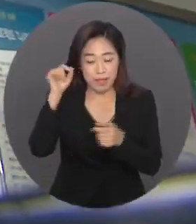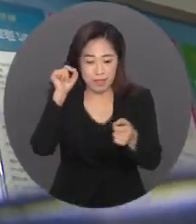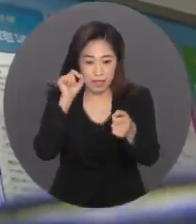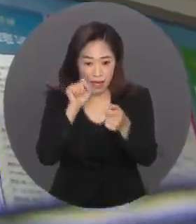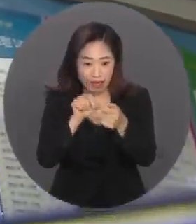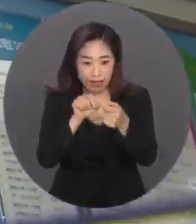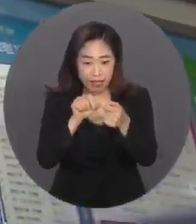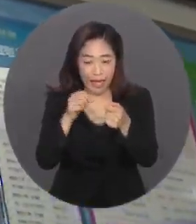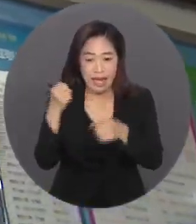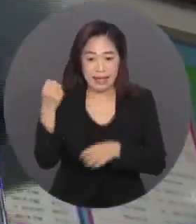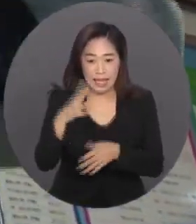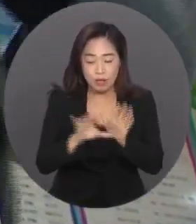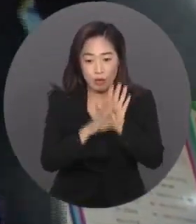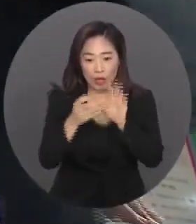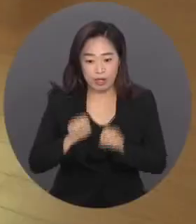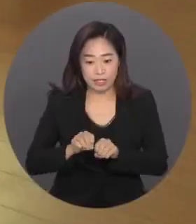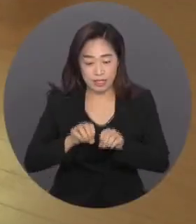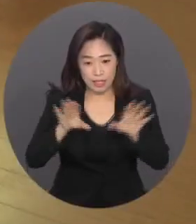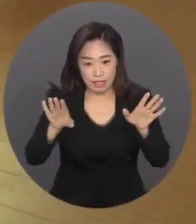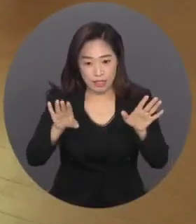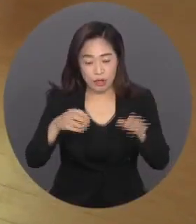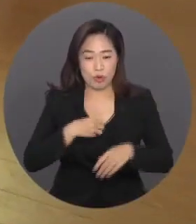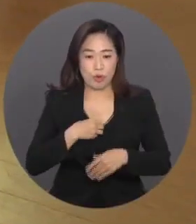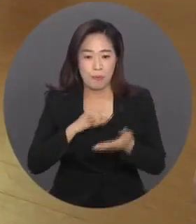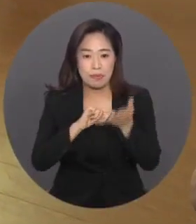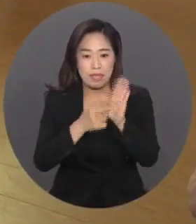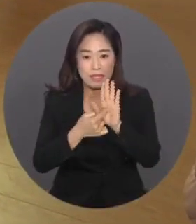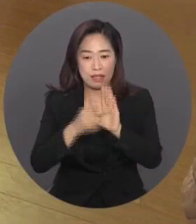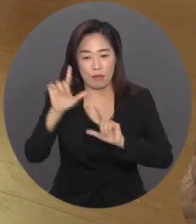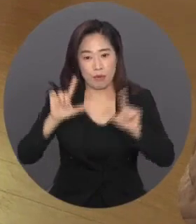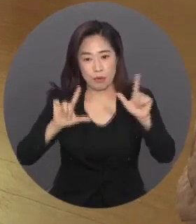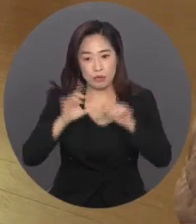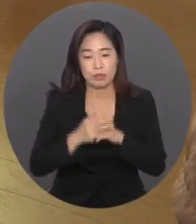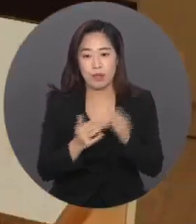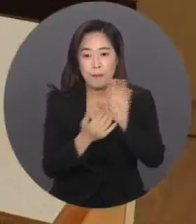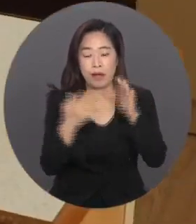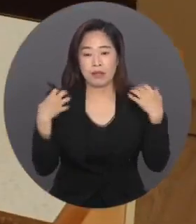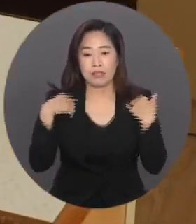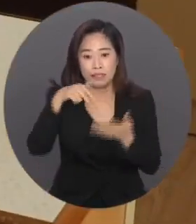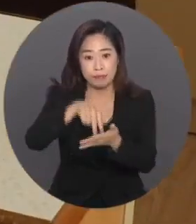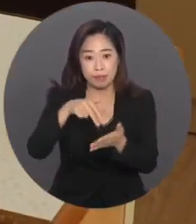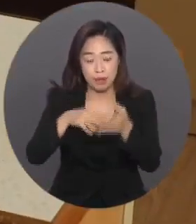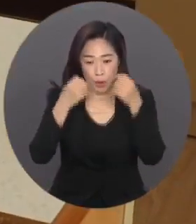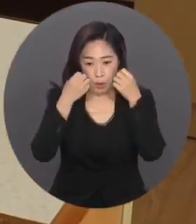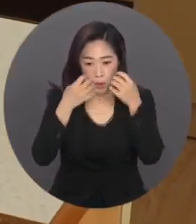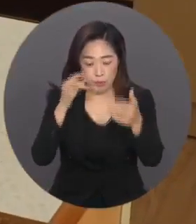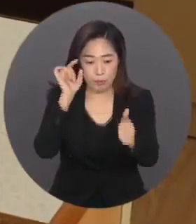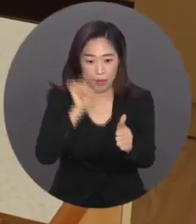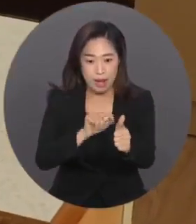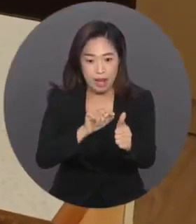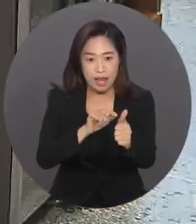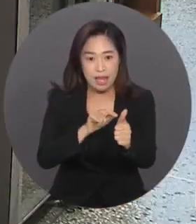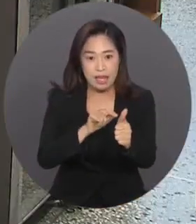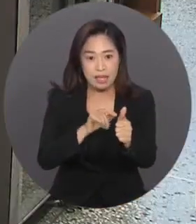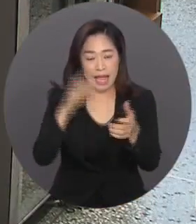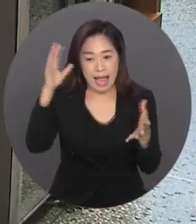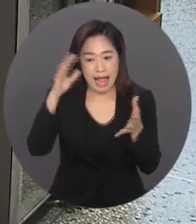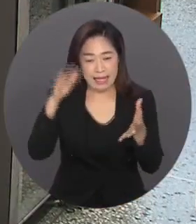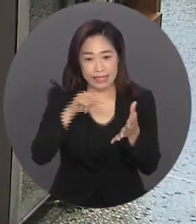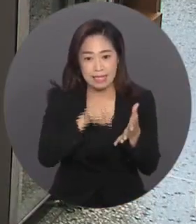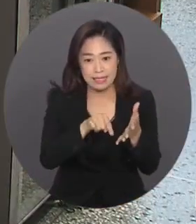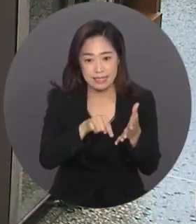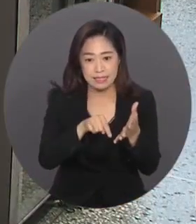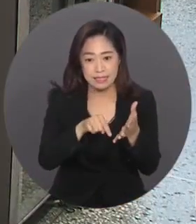코로나19가 제휴행할 조짐이 나타나고 있습니다 11일 이후 방역당국의 확진 판정을 받은 수험생들은 수험장